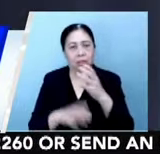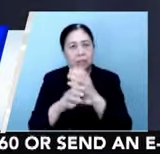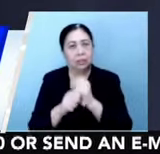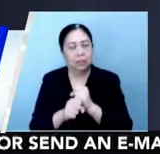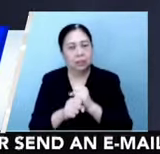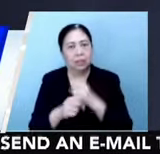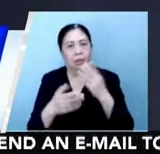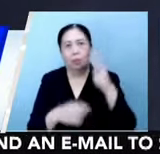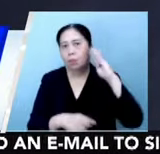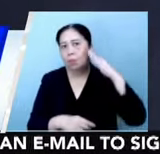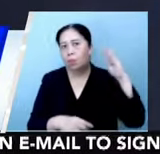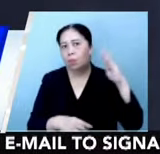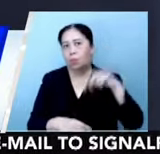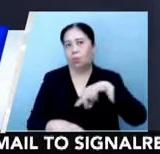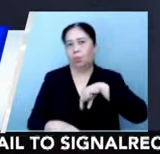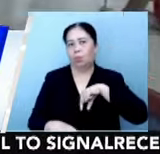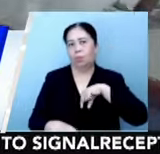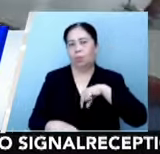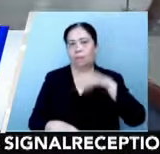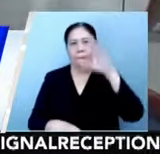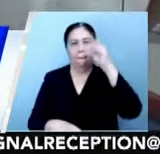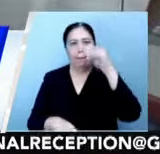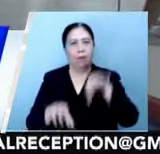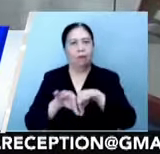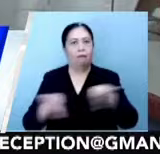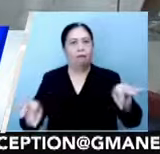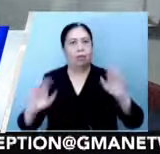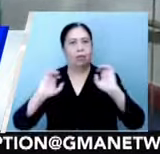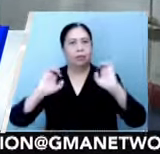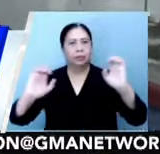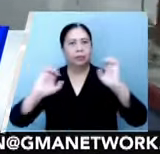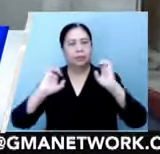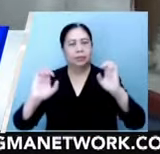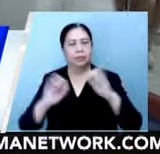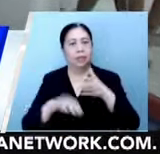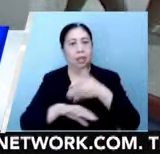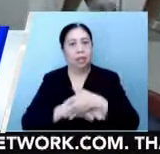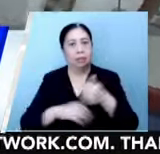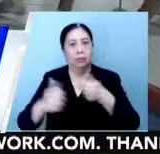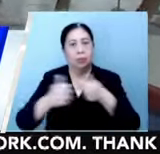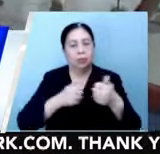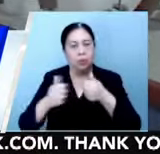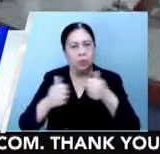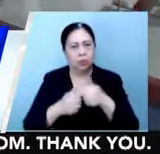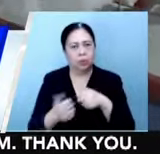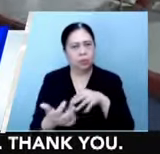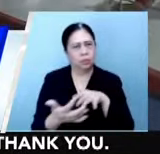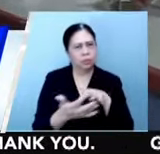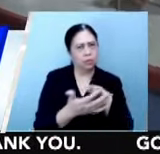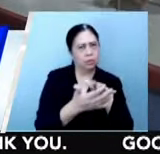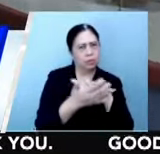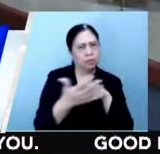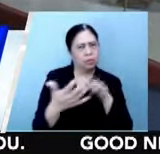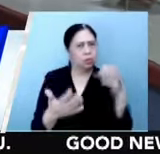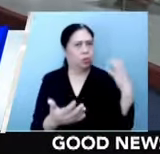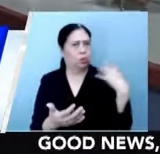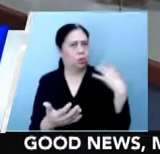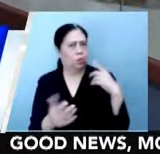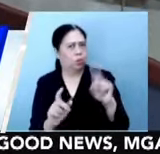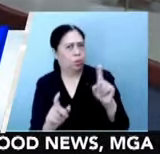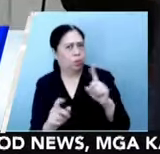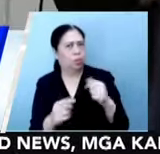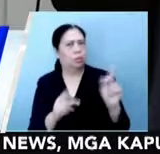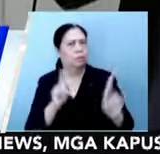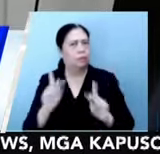medal sa men's floor exercise. Matapos ang kompetisyon, inaral daw nila ng kanyang coach ang kanyang